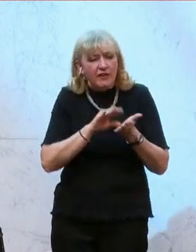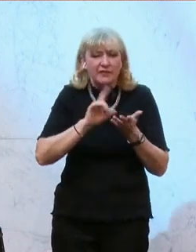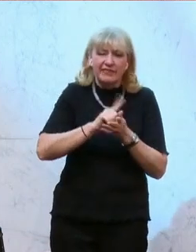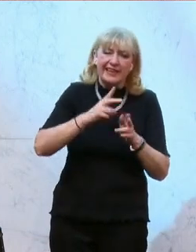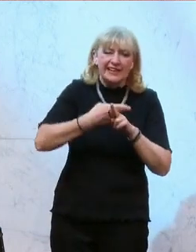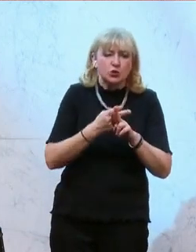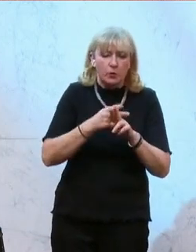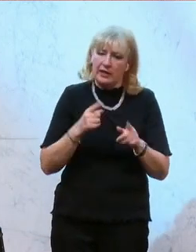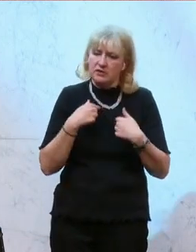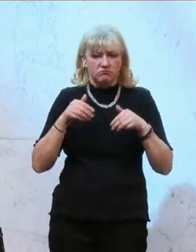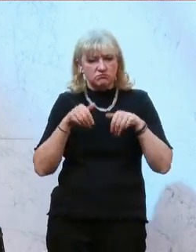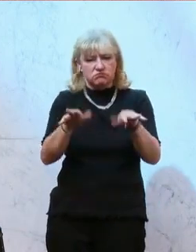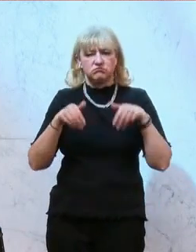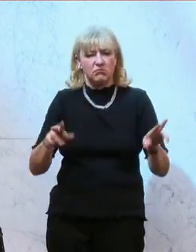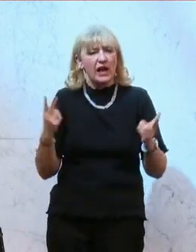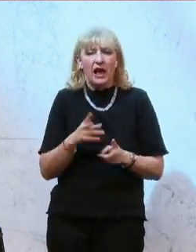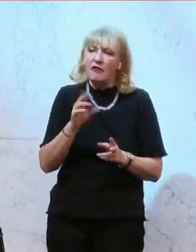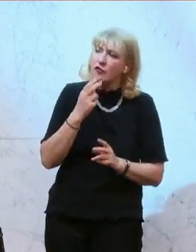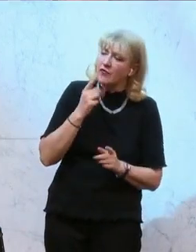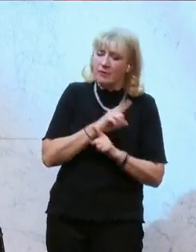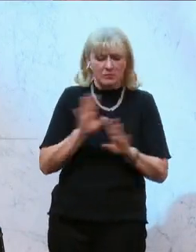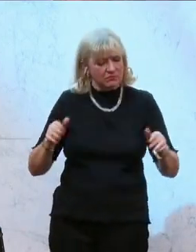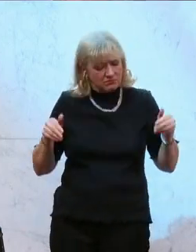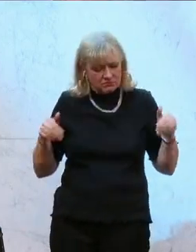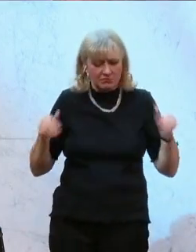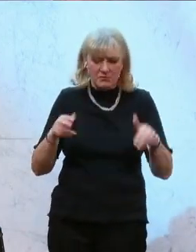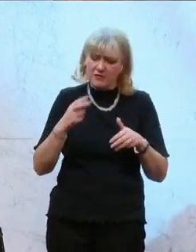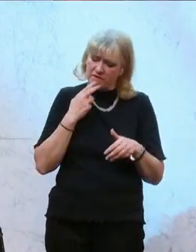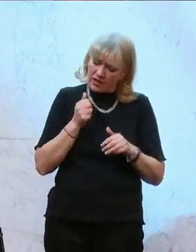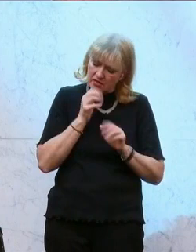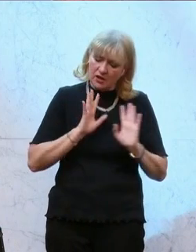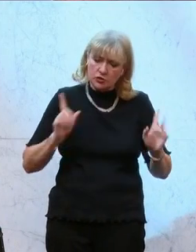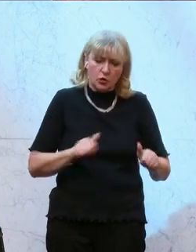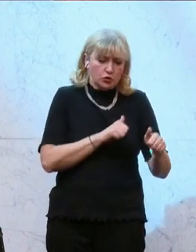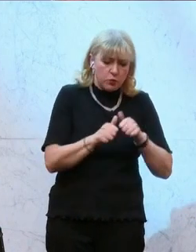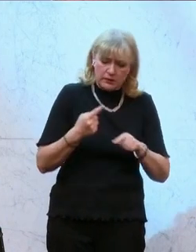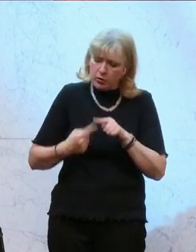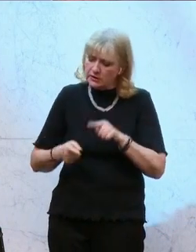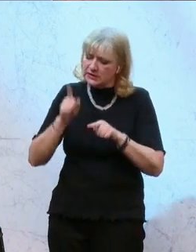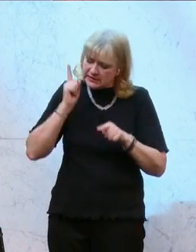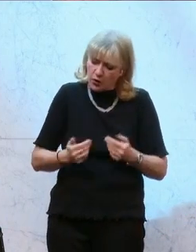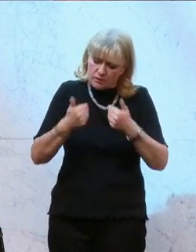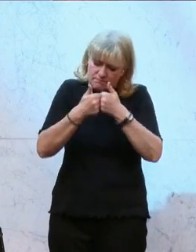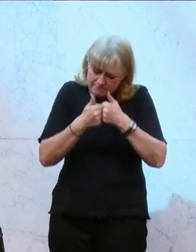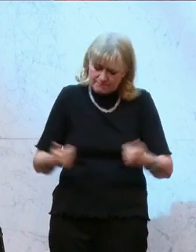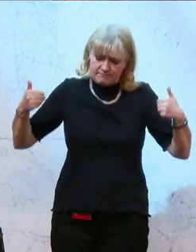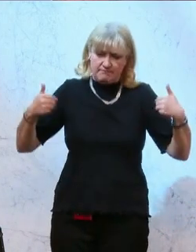welcher Form und egal von wem, und die sich tatsächlich für eine Trennung von Sport und Politik einsetzen.